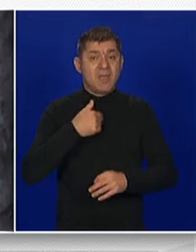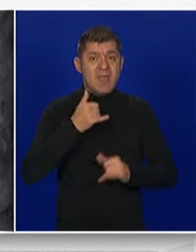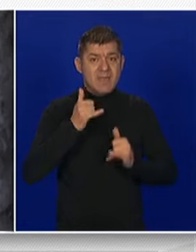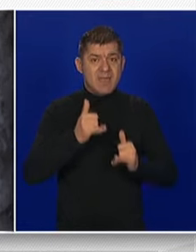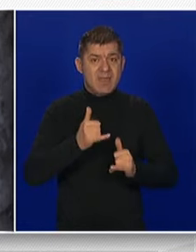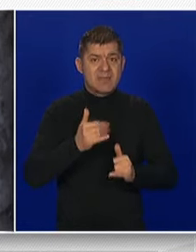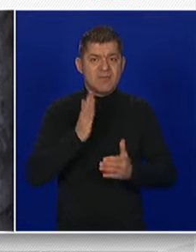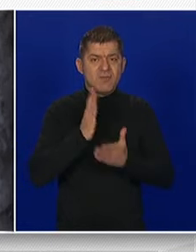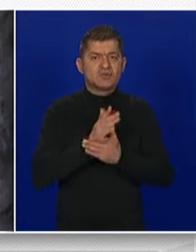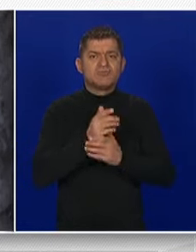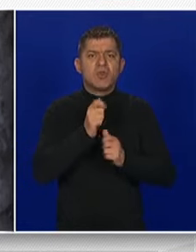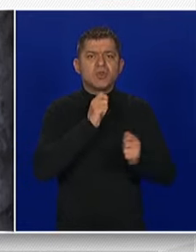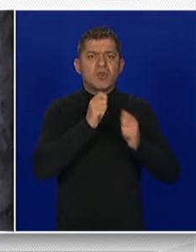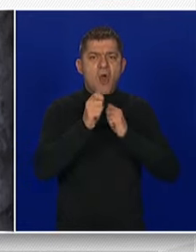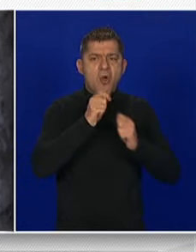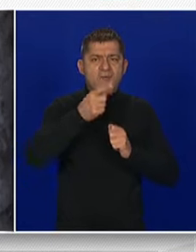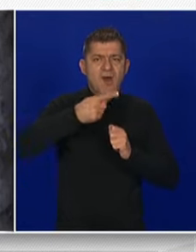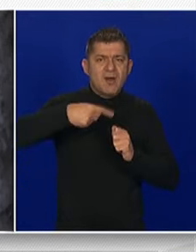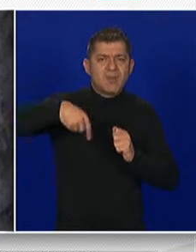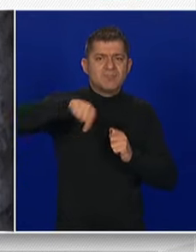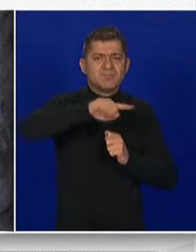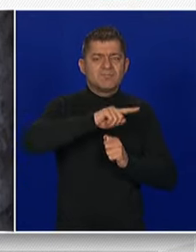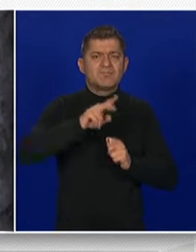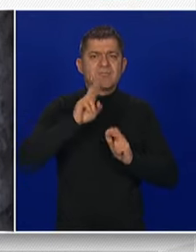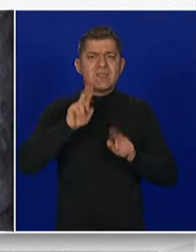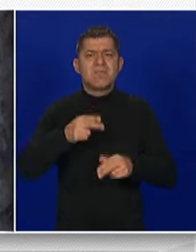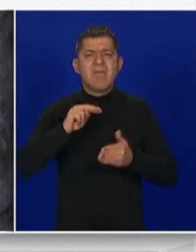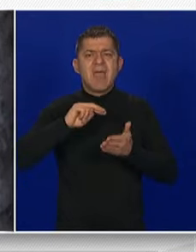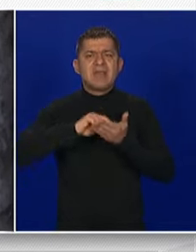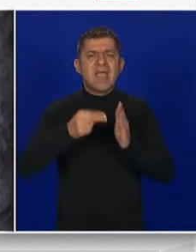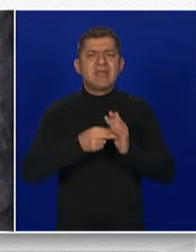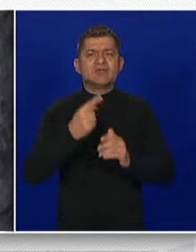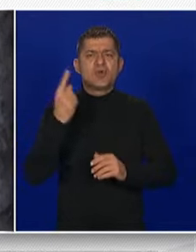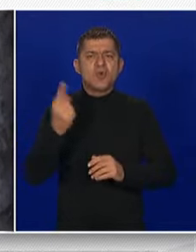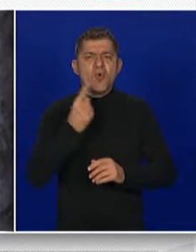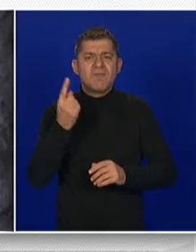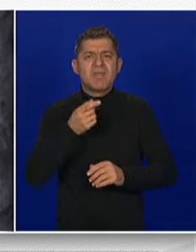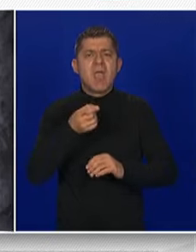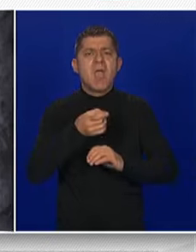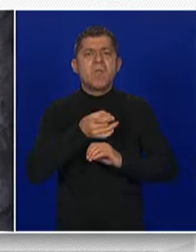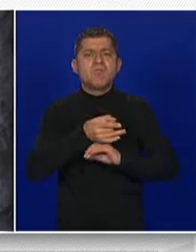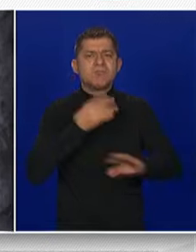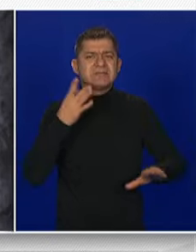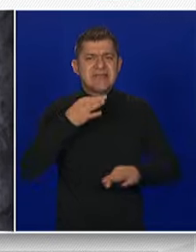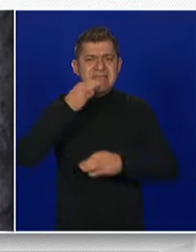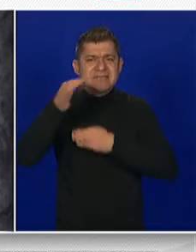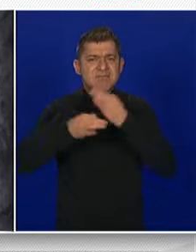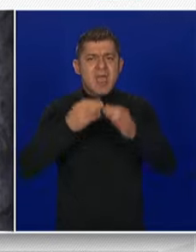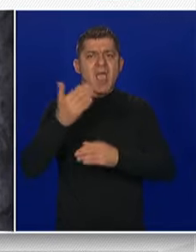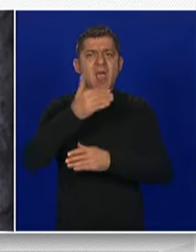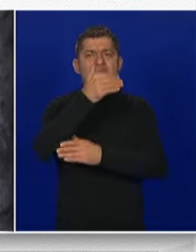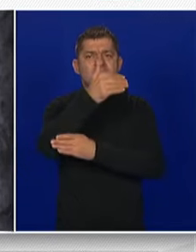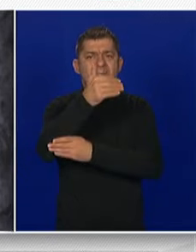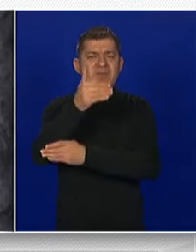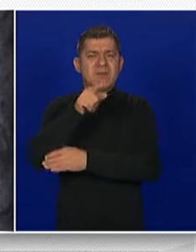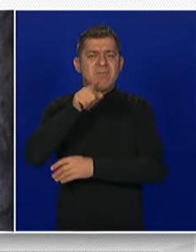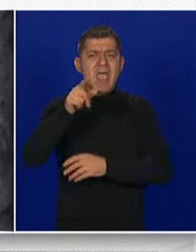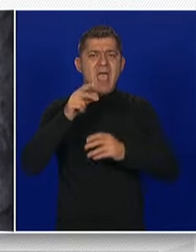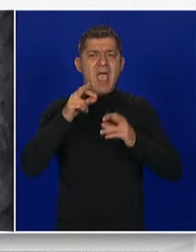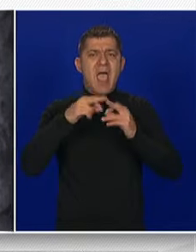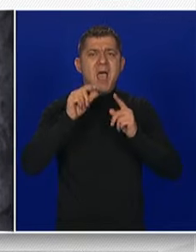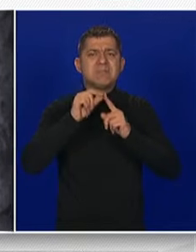i dogovara i postavljaju se tehnički uvjeti za provođenje brzih antigenskih testova u firmi Calcedonia koja ima